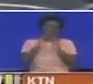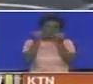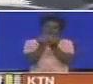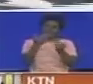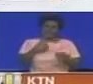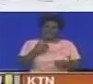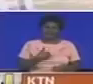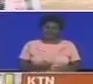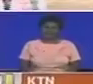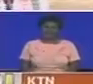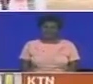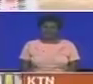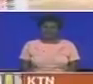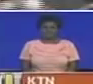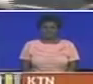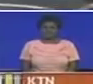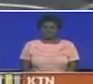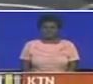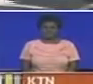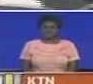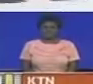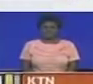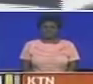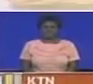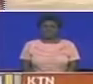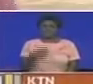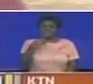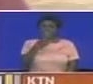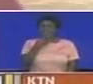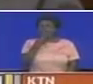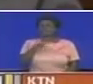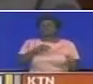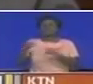Mambo jamaa toka hapo nyuma yako. Eh? Mambo jamaa toka hapo nyuma yako.